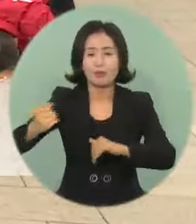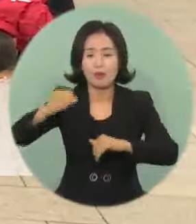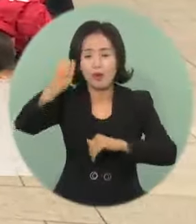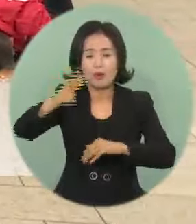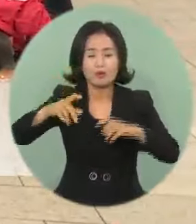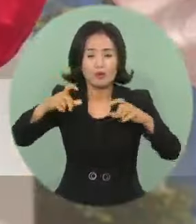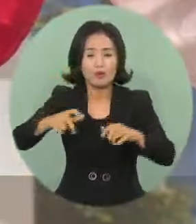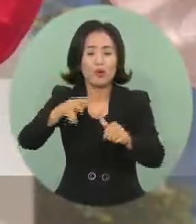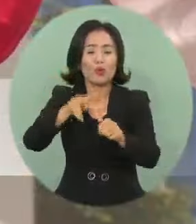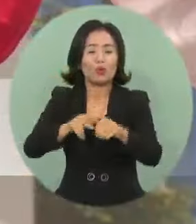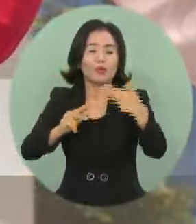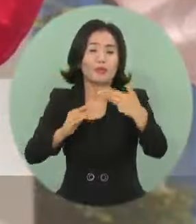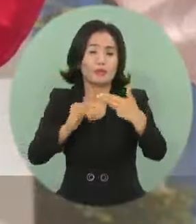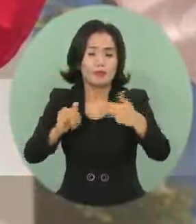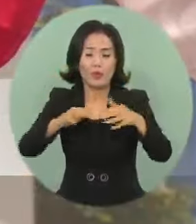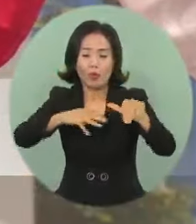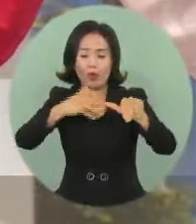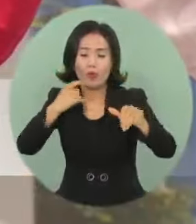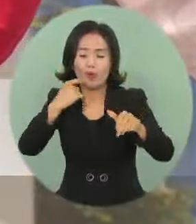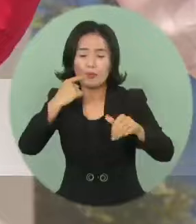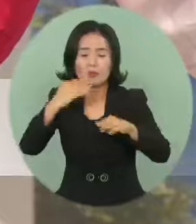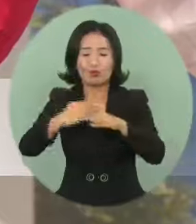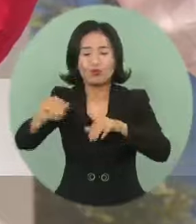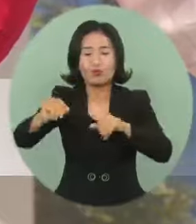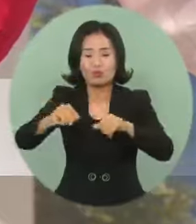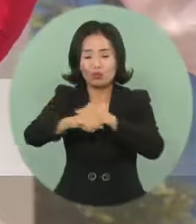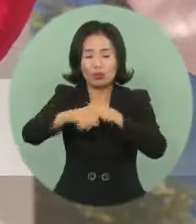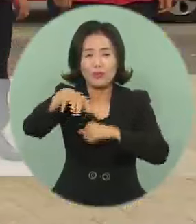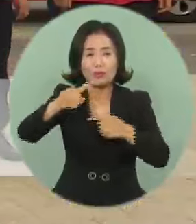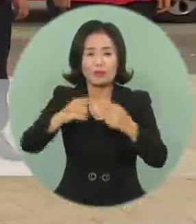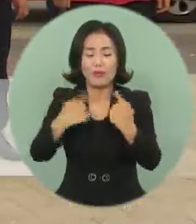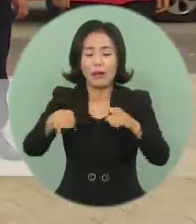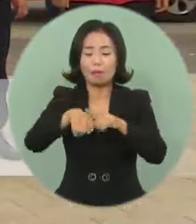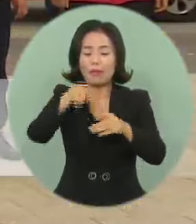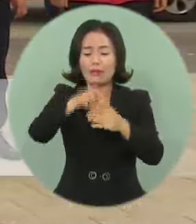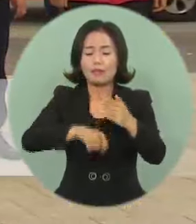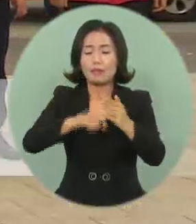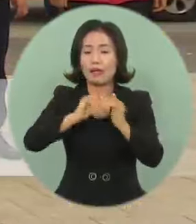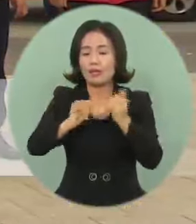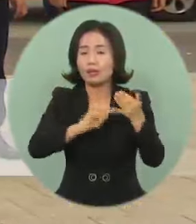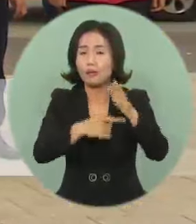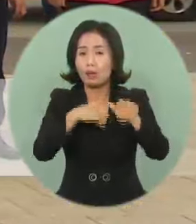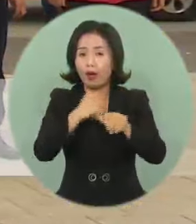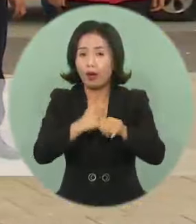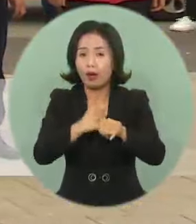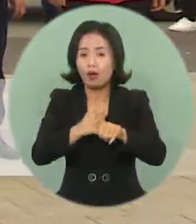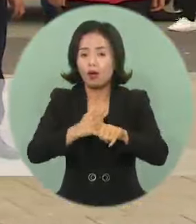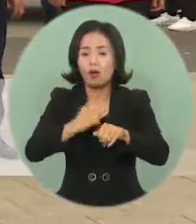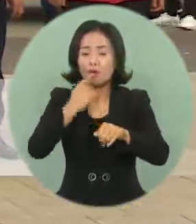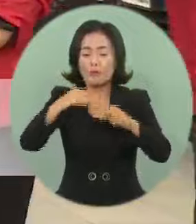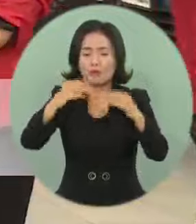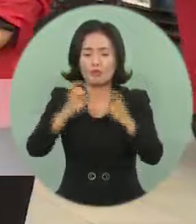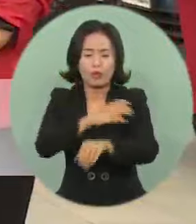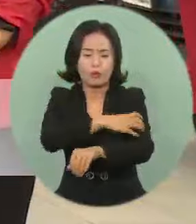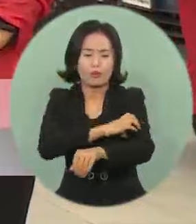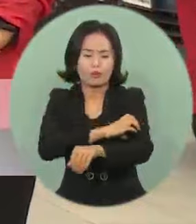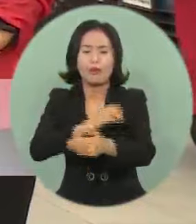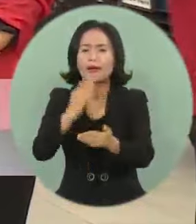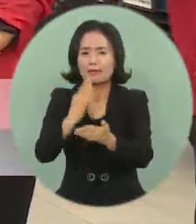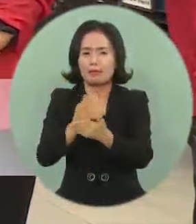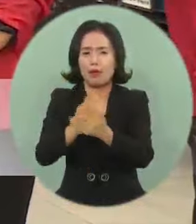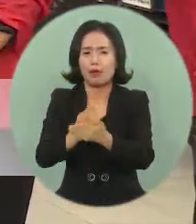후보 8명은 오늘 5.18 민주광장 앞에서 공동 기자회견을 갖고 민주당 일당 독점 구도를 깨뜨려야